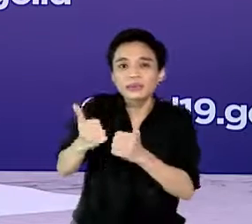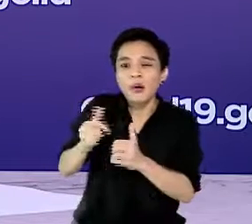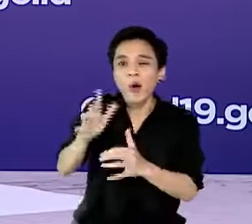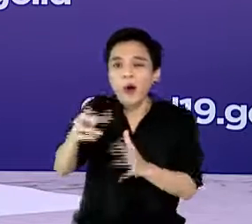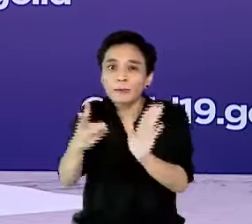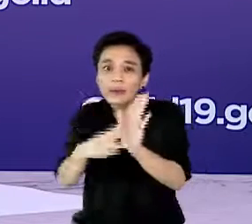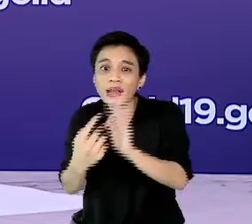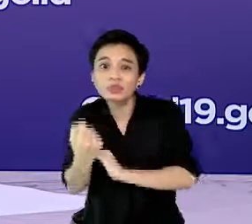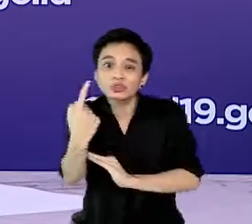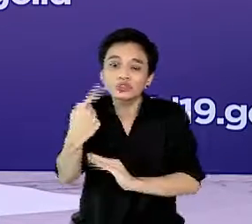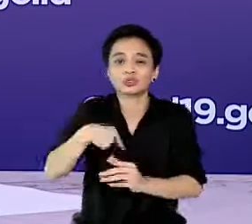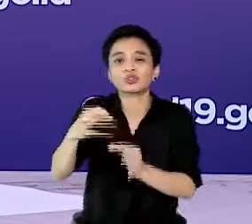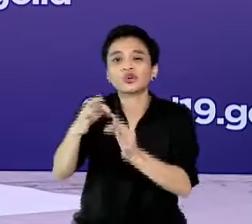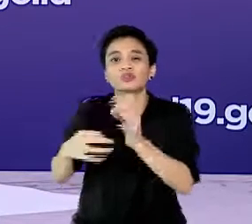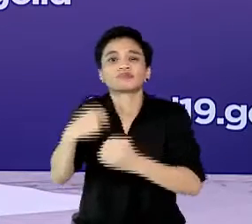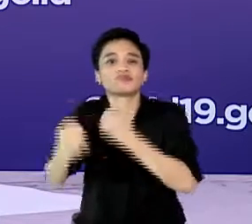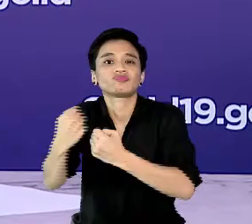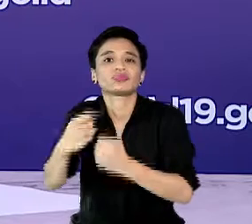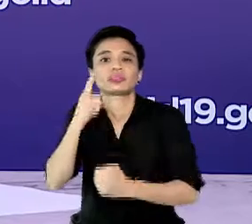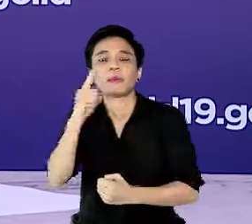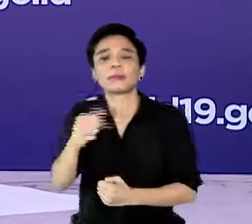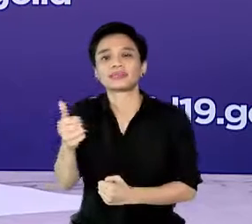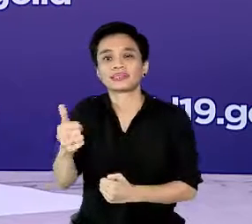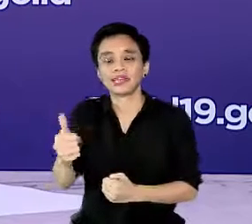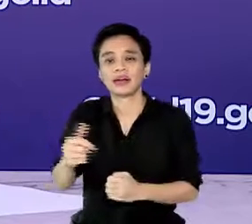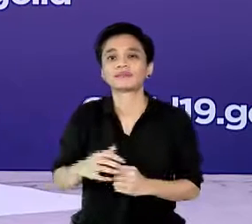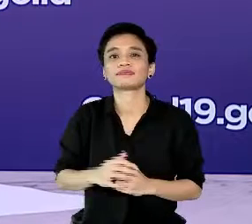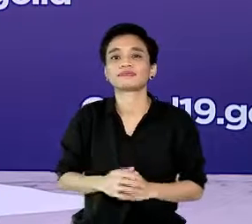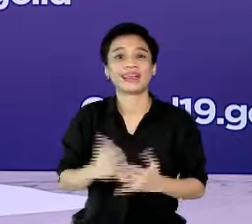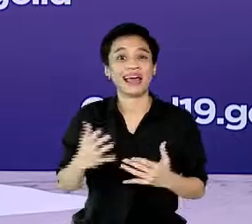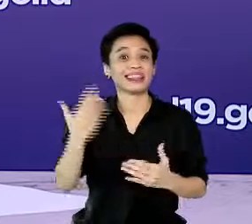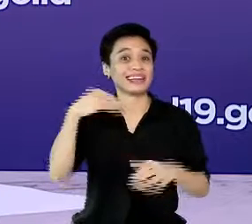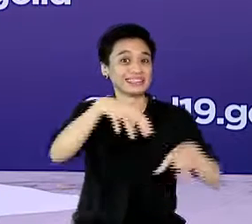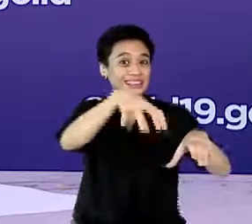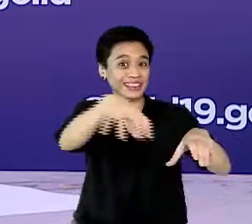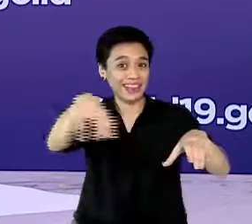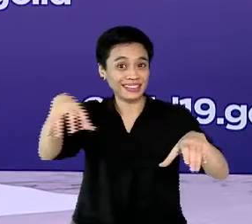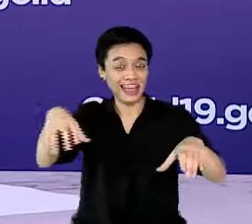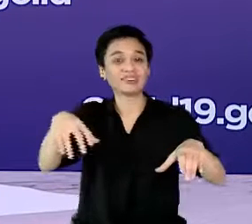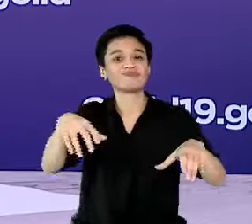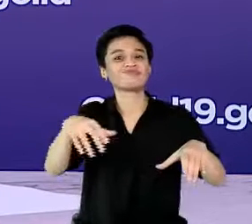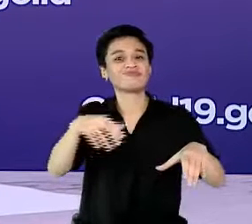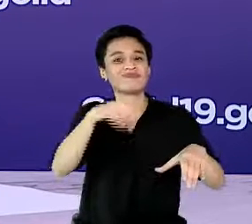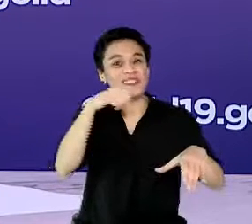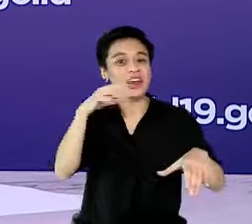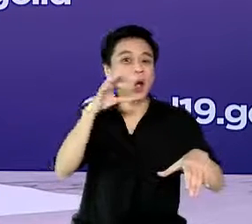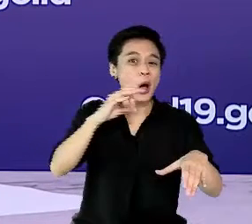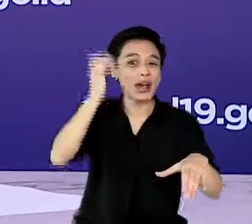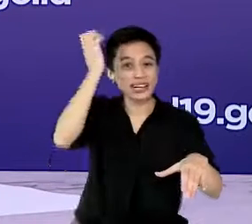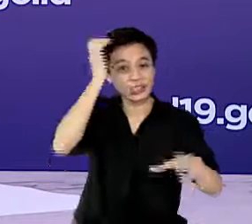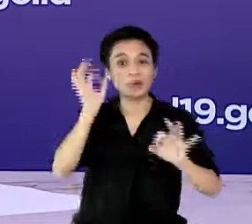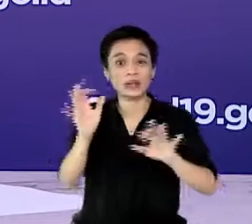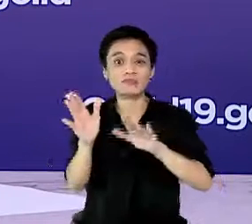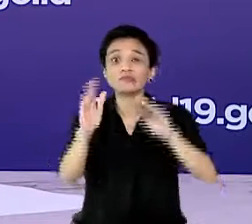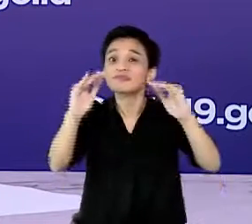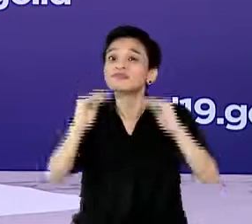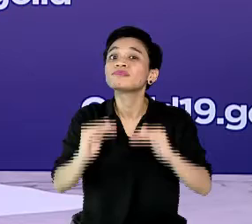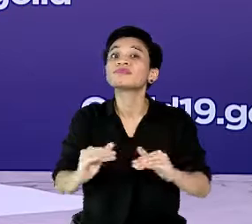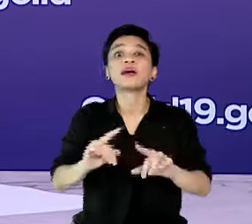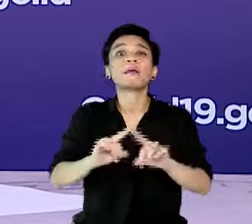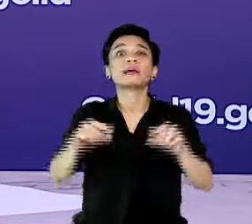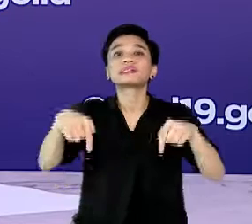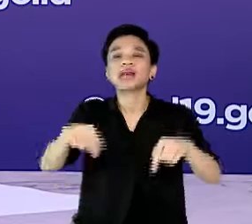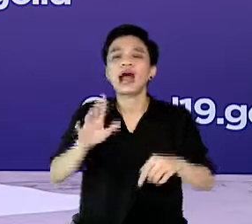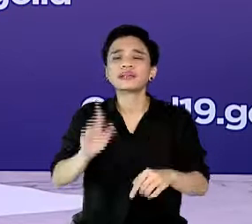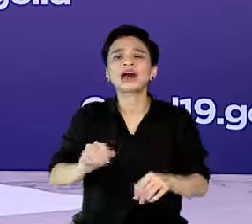terbaik terlepas dari perubahan zonasi yang ada saya perlu menyampaikan alarm sedini mungkin bagi